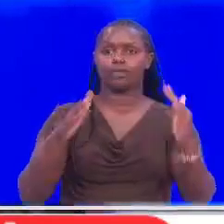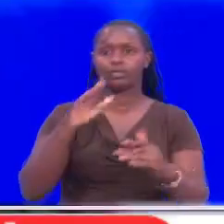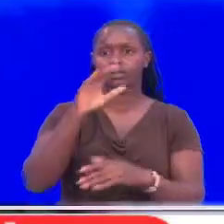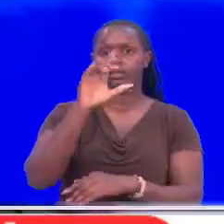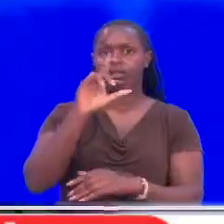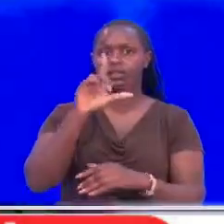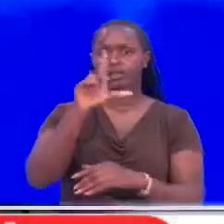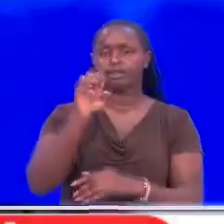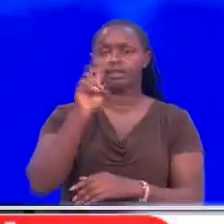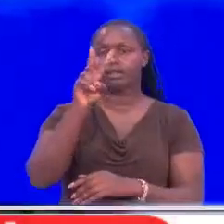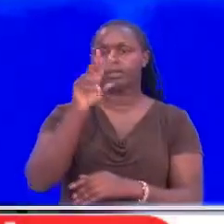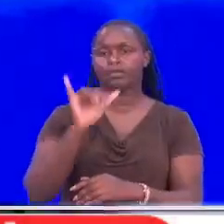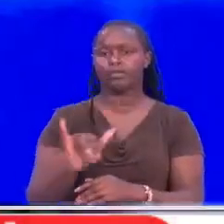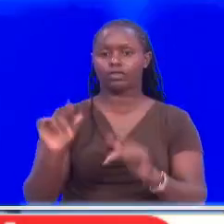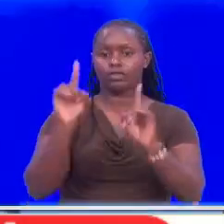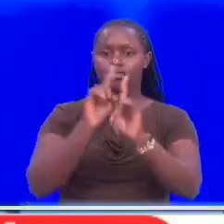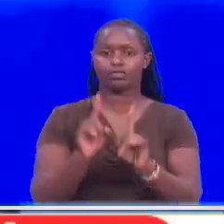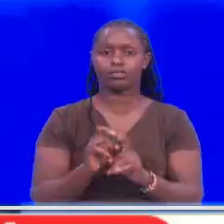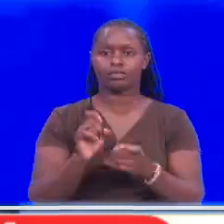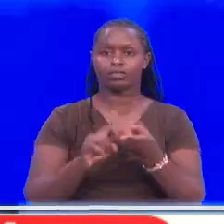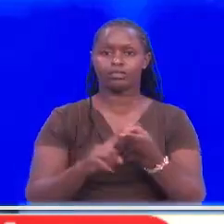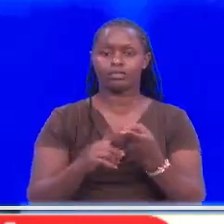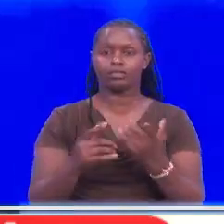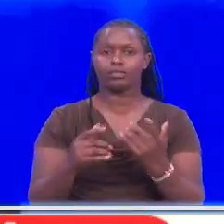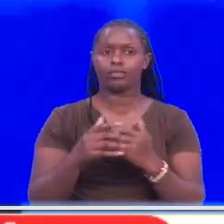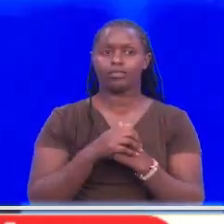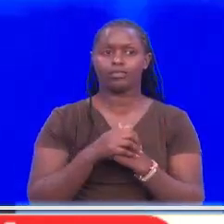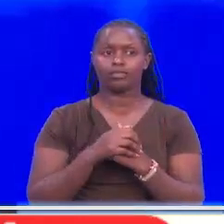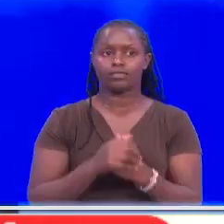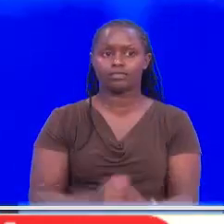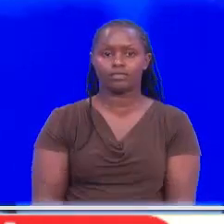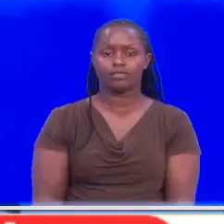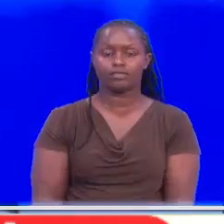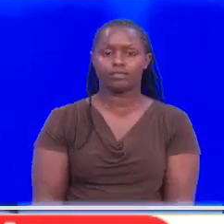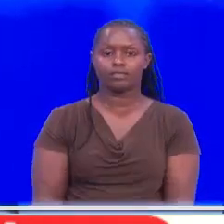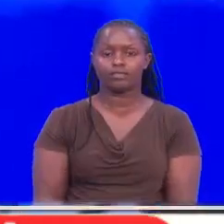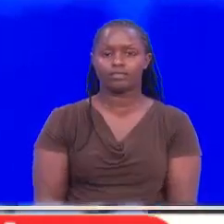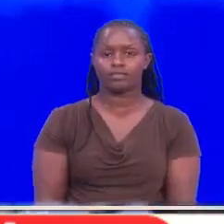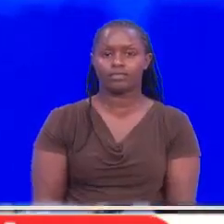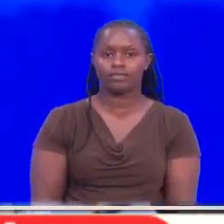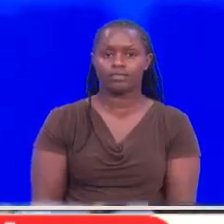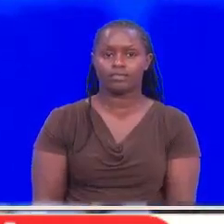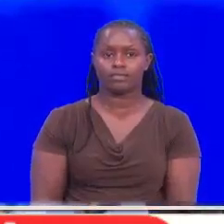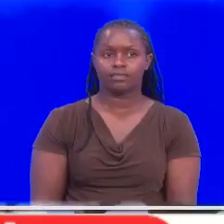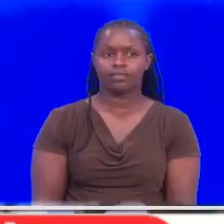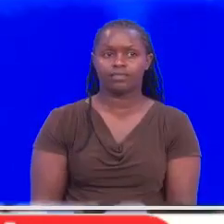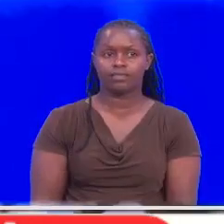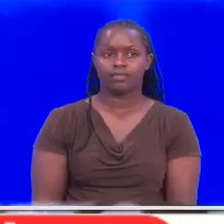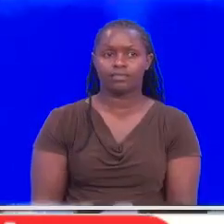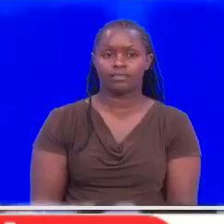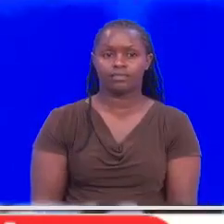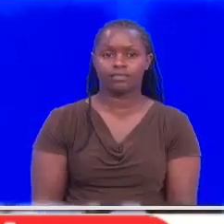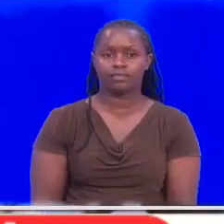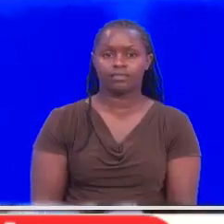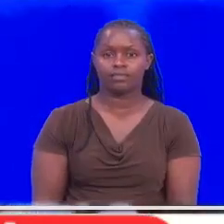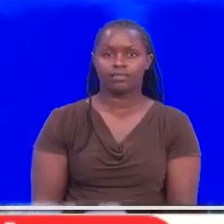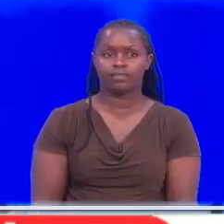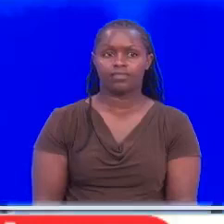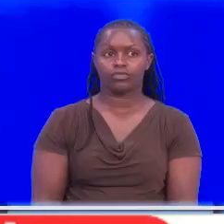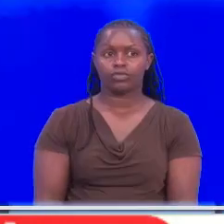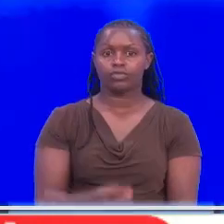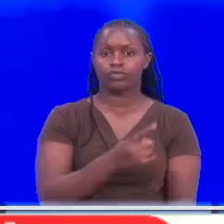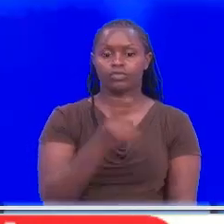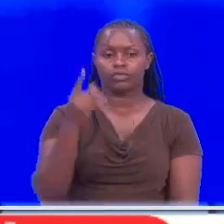cry shows no signs of abating. Wengi wananiuliza sasingine, wewe unatusumbua sana na mambo ya